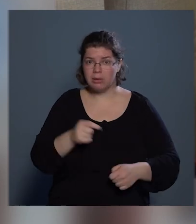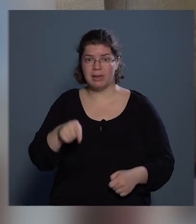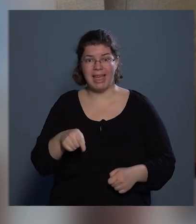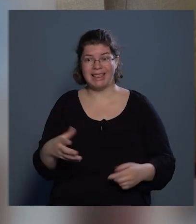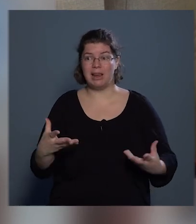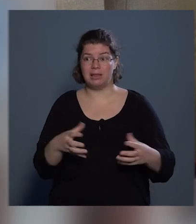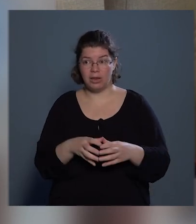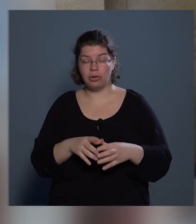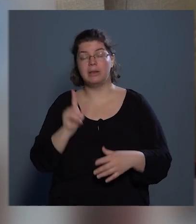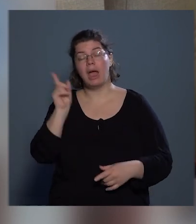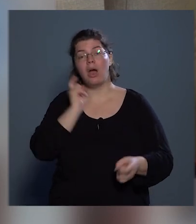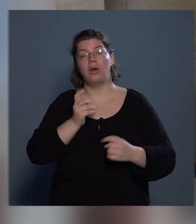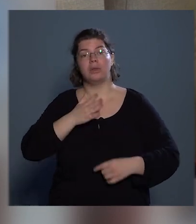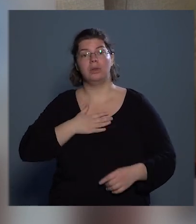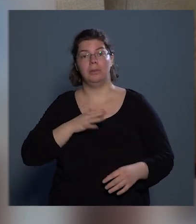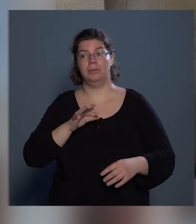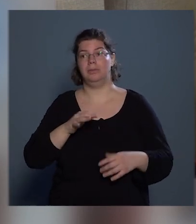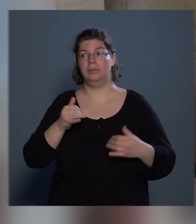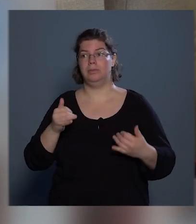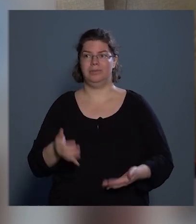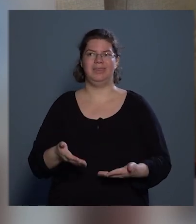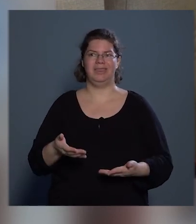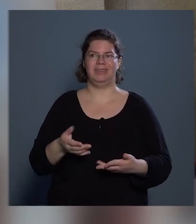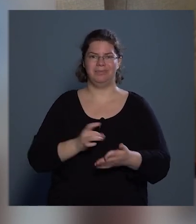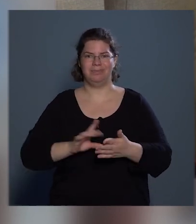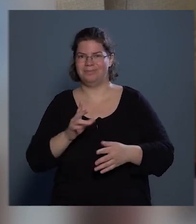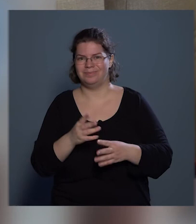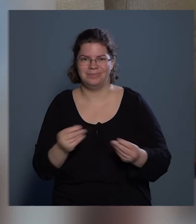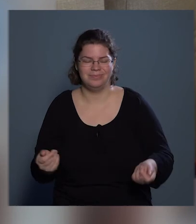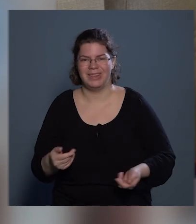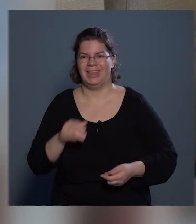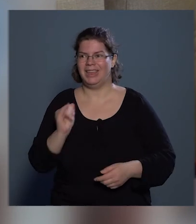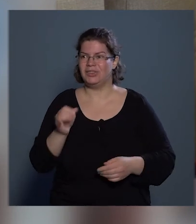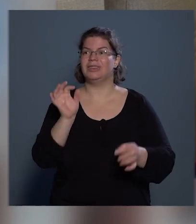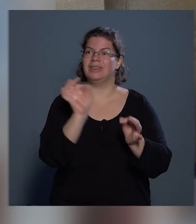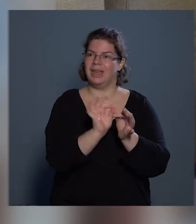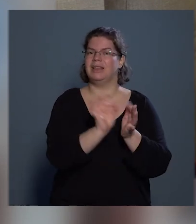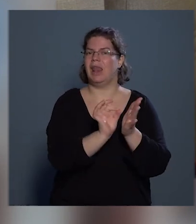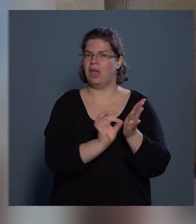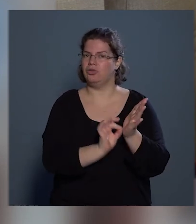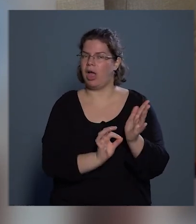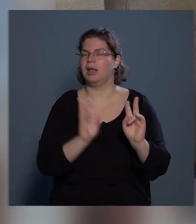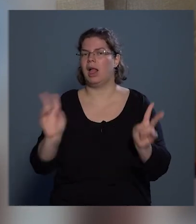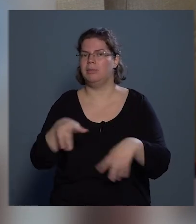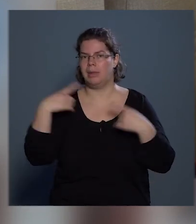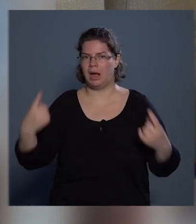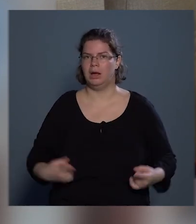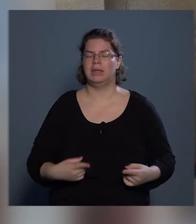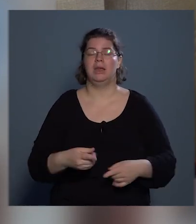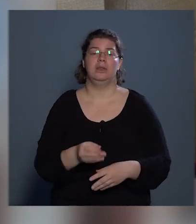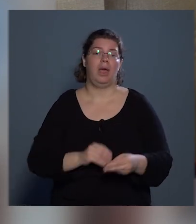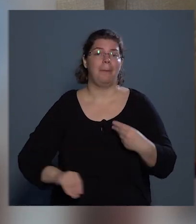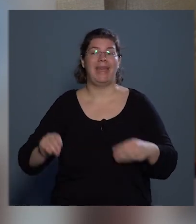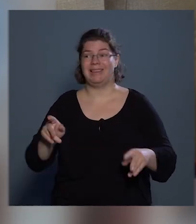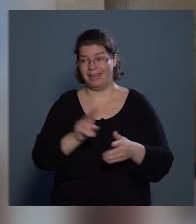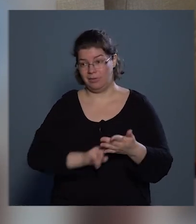én azt gondolom, hogy rapid módon, és tételesen meg kellene határozni, mert a hivatal is